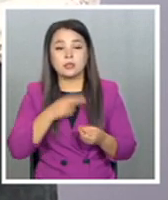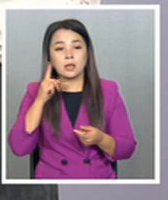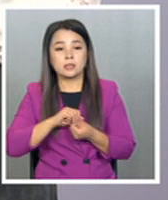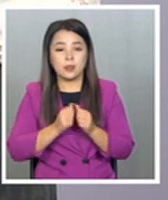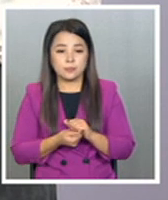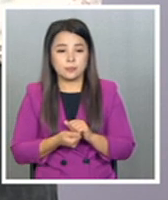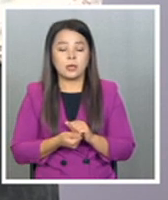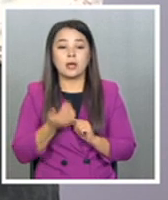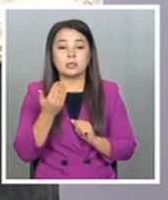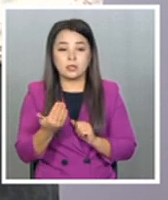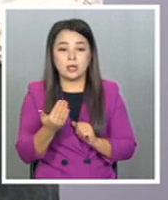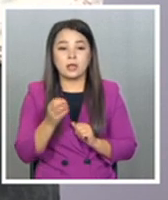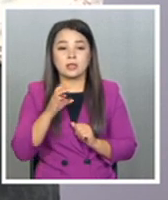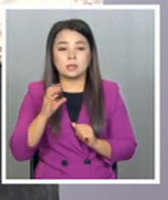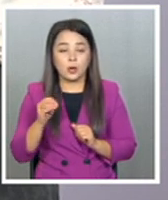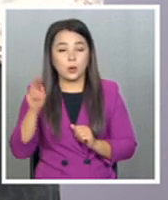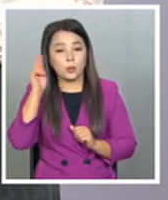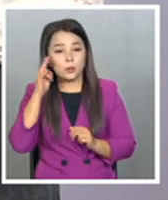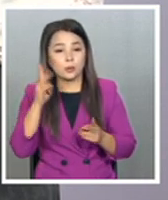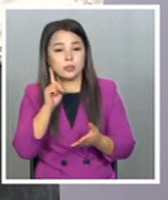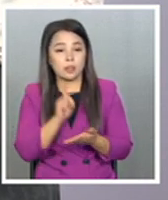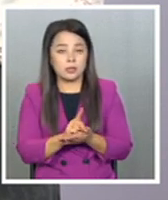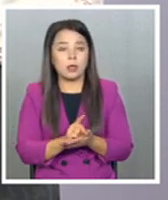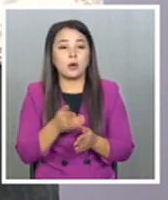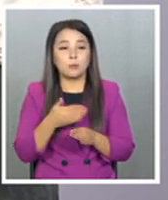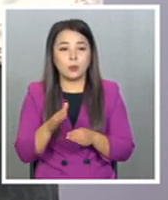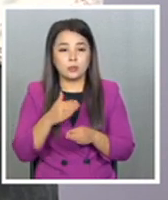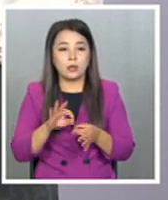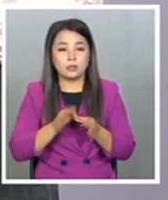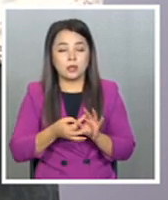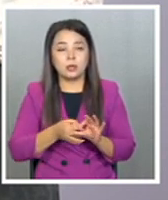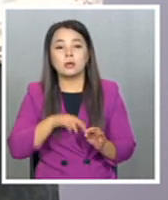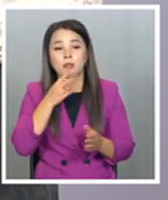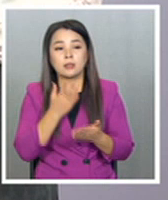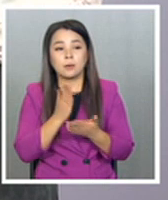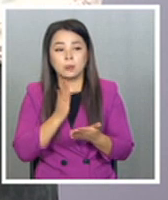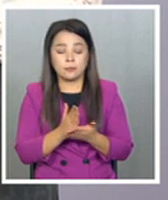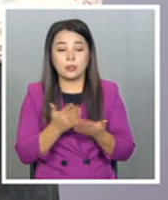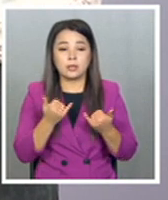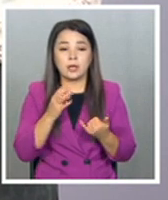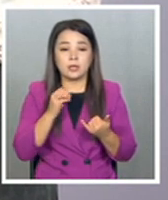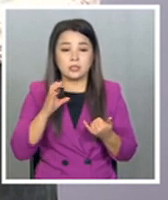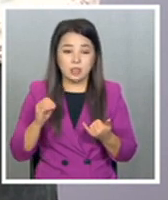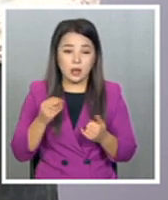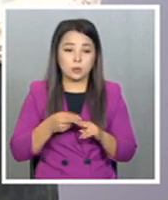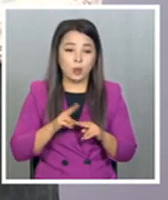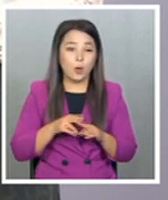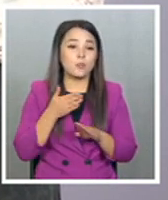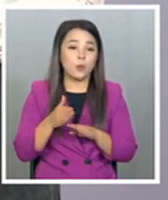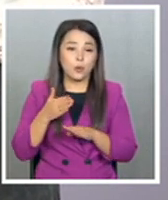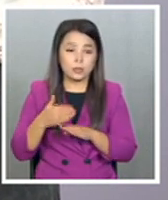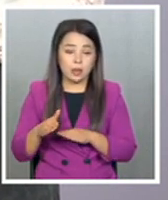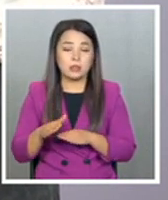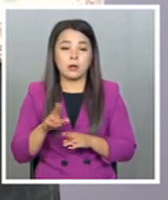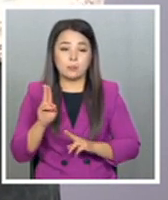жай, сіздерге эссені үйрету үшін бөліктерді атап көрсеттік. Ал эсседе бұл бөліктердің болуы